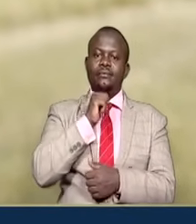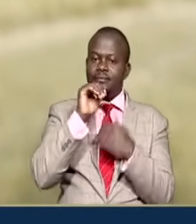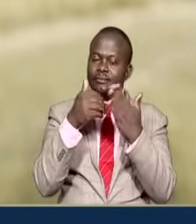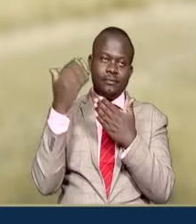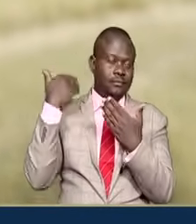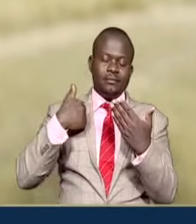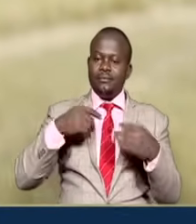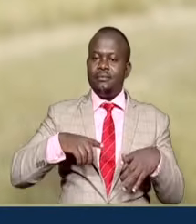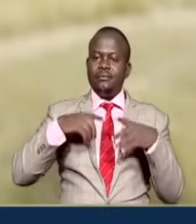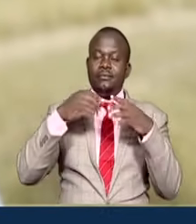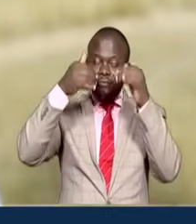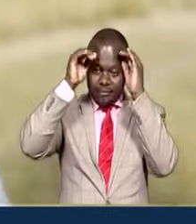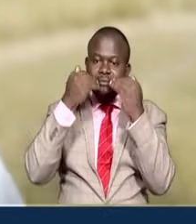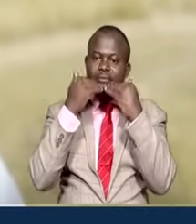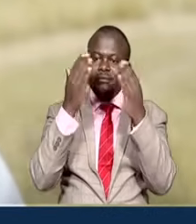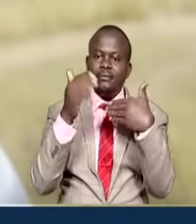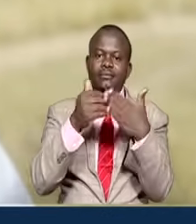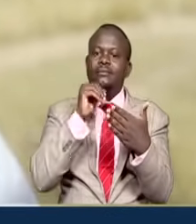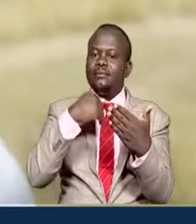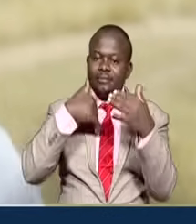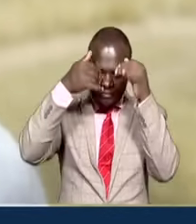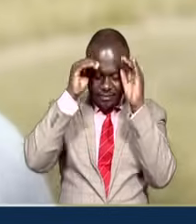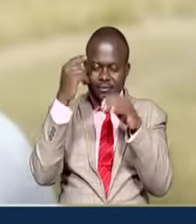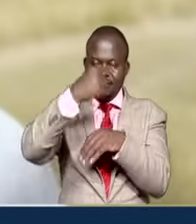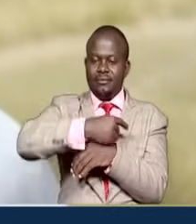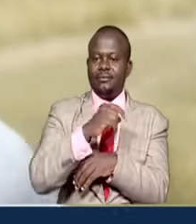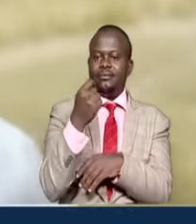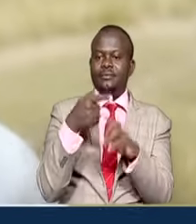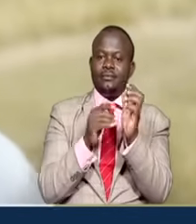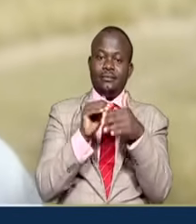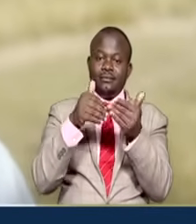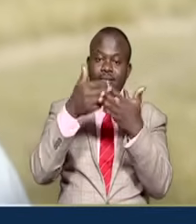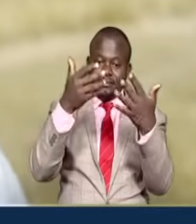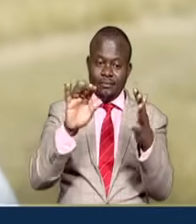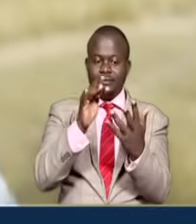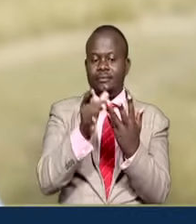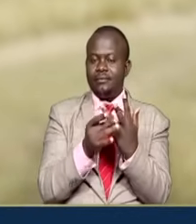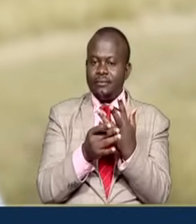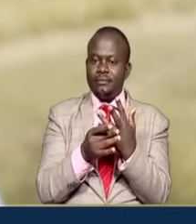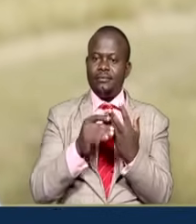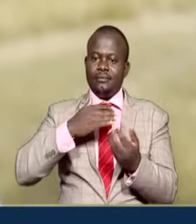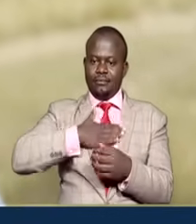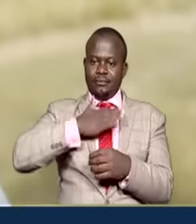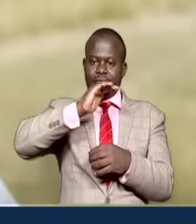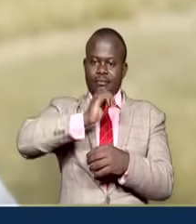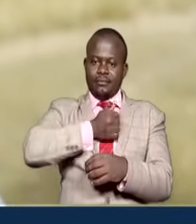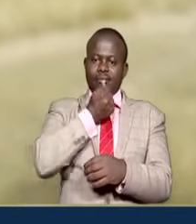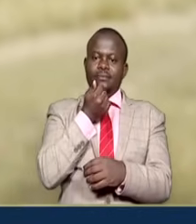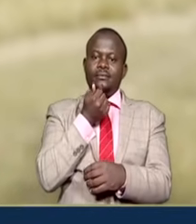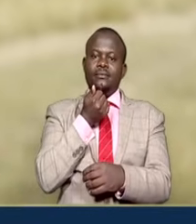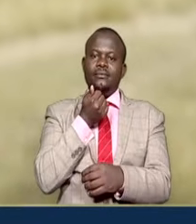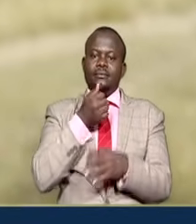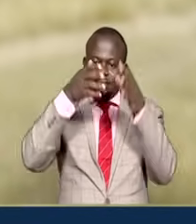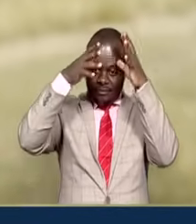inka, ntabwo nari nakageze ntunga inka n'umunsi n'umwe, ariko nkimara gushaka njyewe ubwanjye